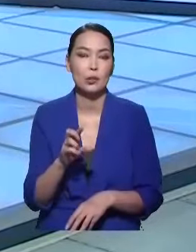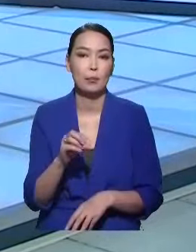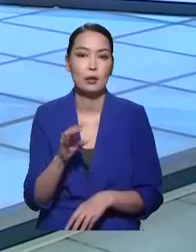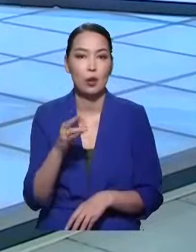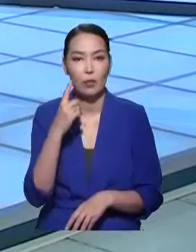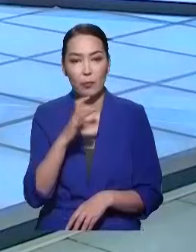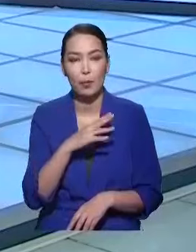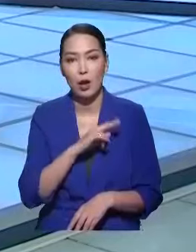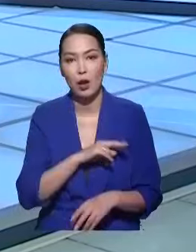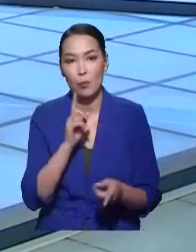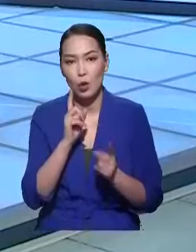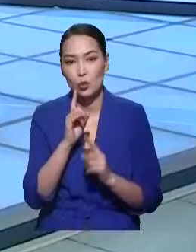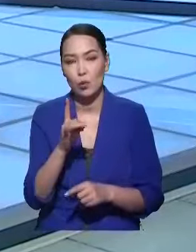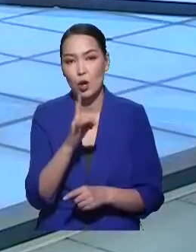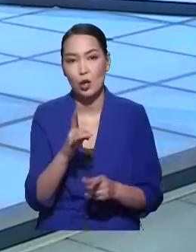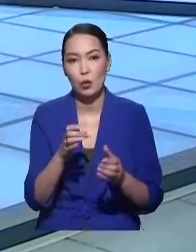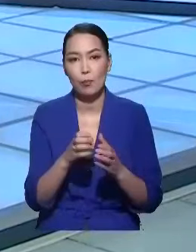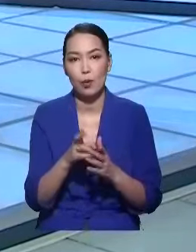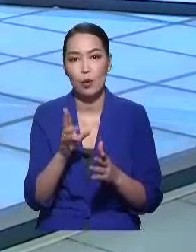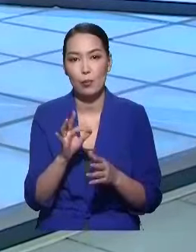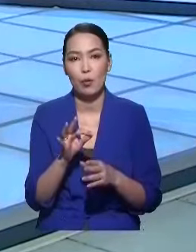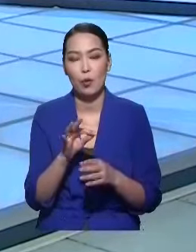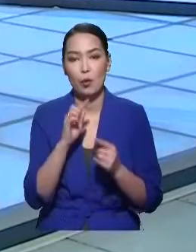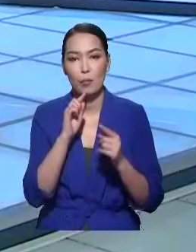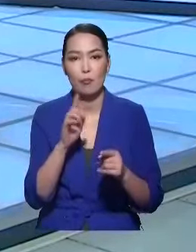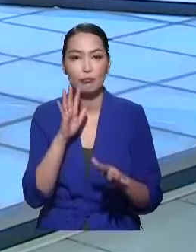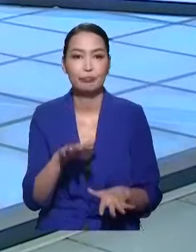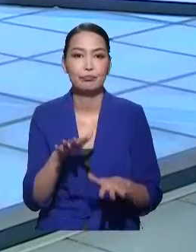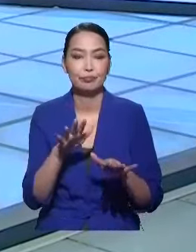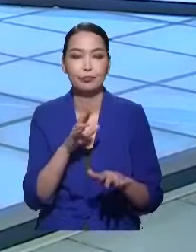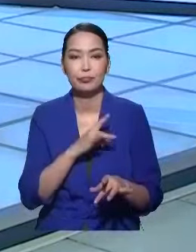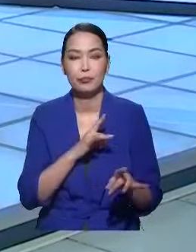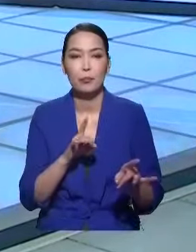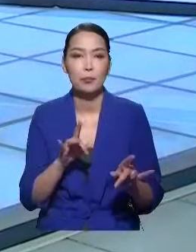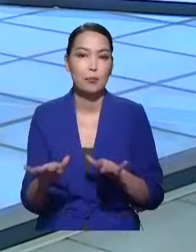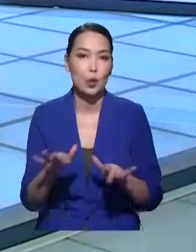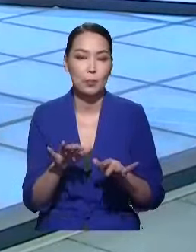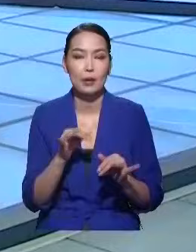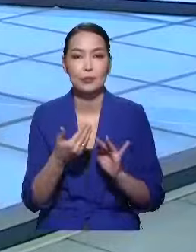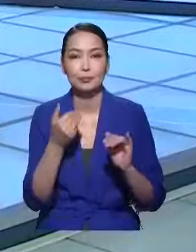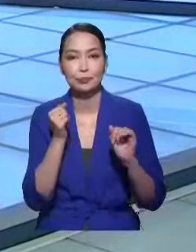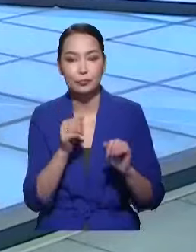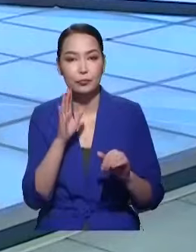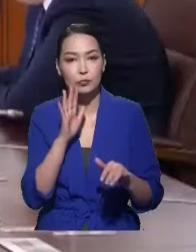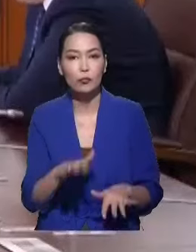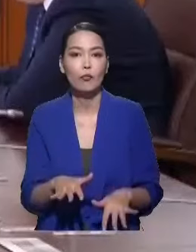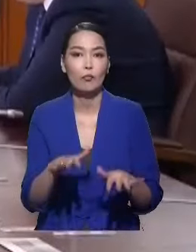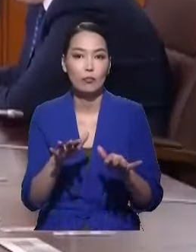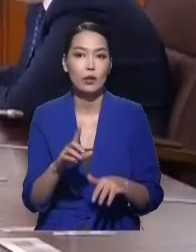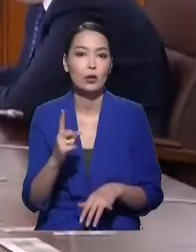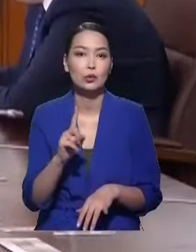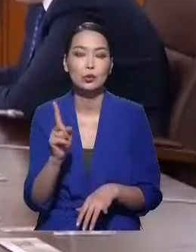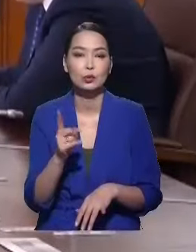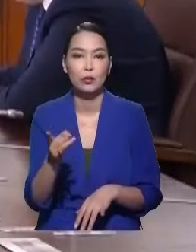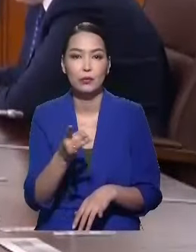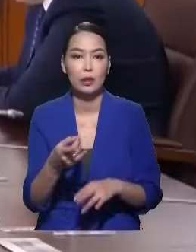рабочем совещании республиканского штаба по координации противопаводковых мероприятий и ликвидации последствий половодья. А все потому, что в этих